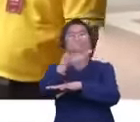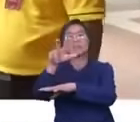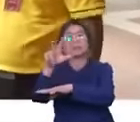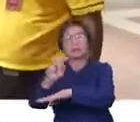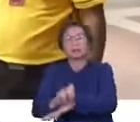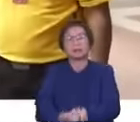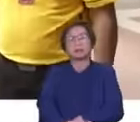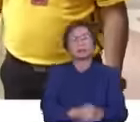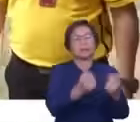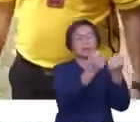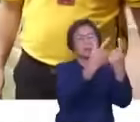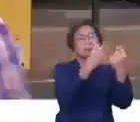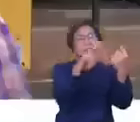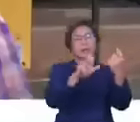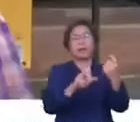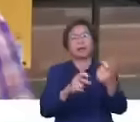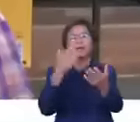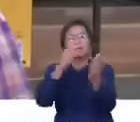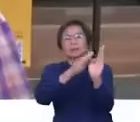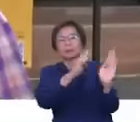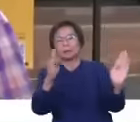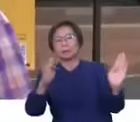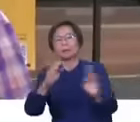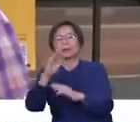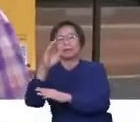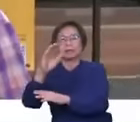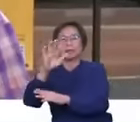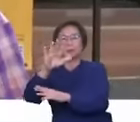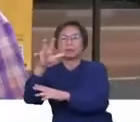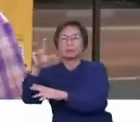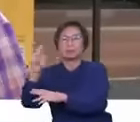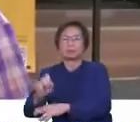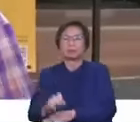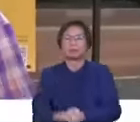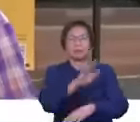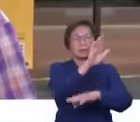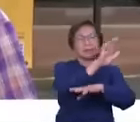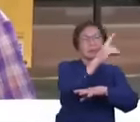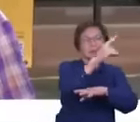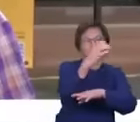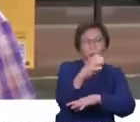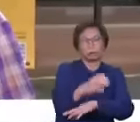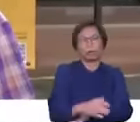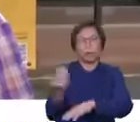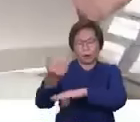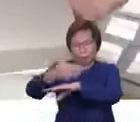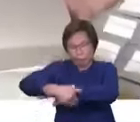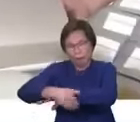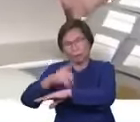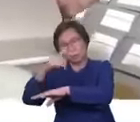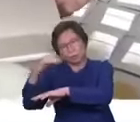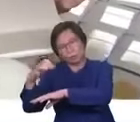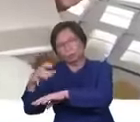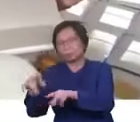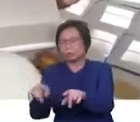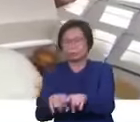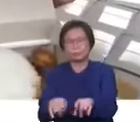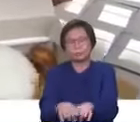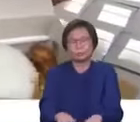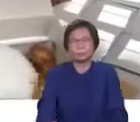setengah illabillah Makanya gitu Aduh 101 dengar Riska tuh kok malleus